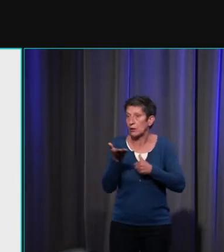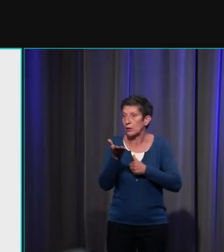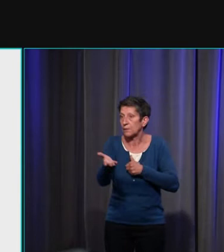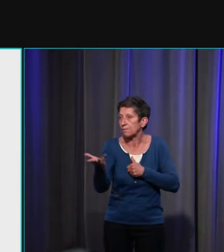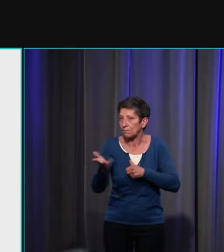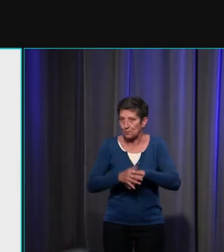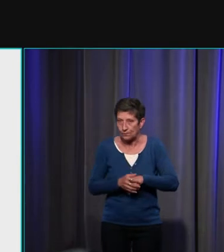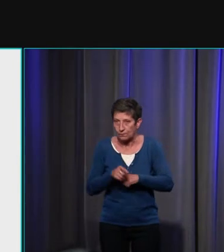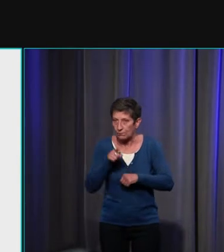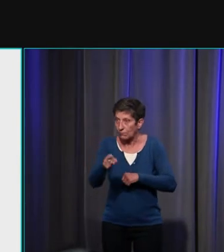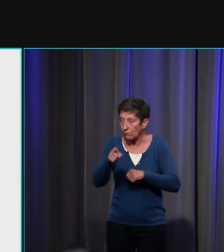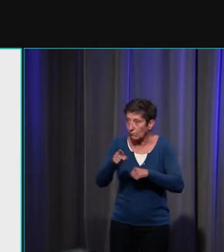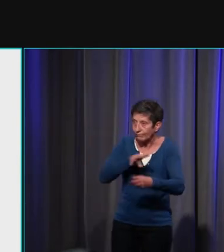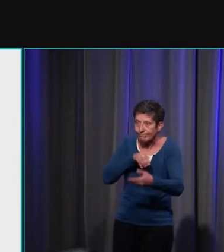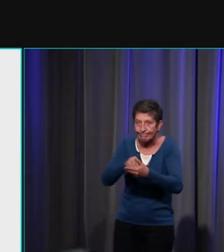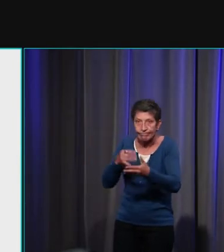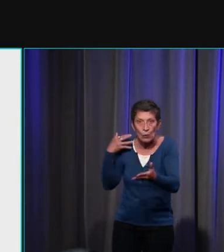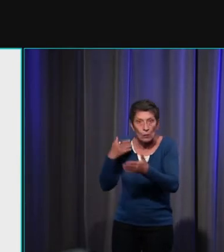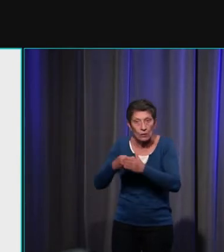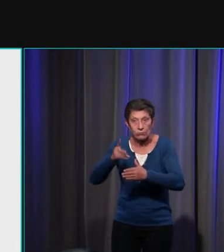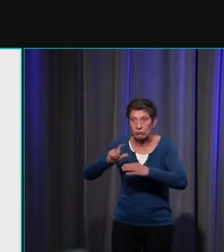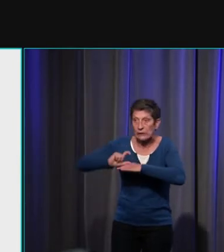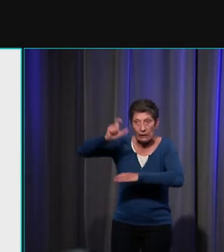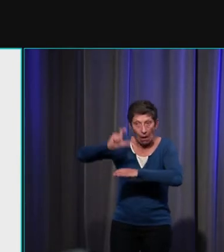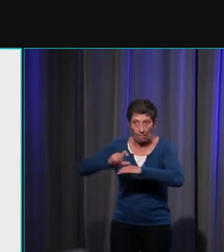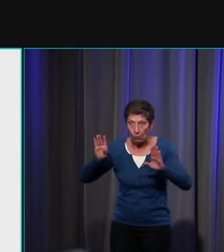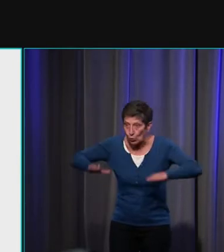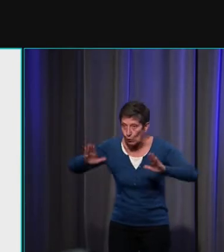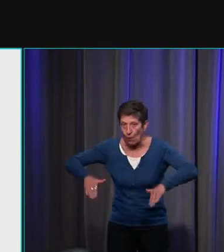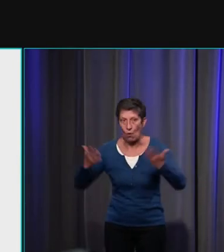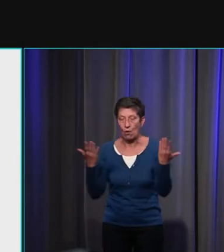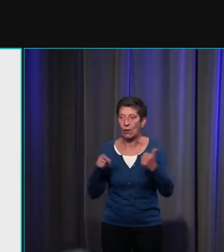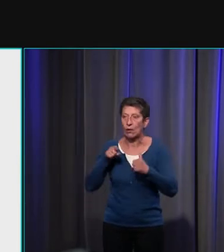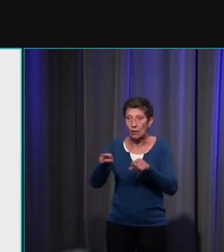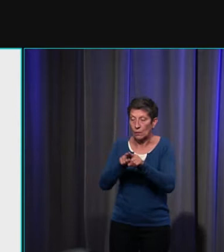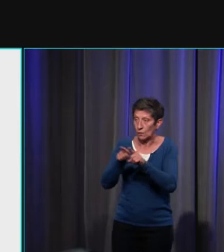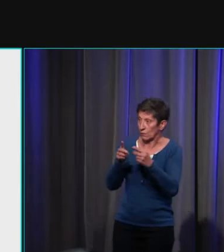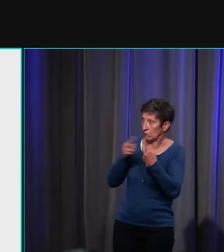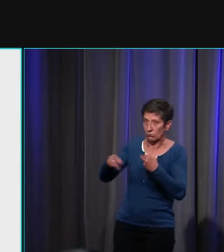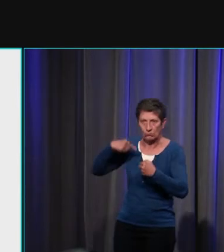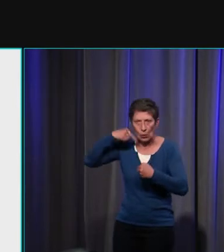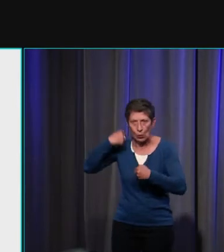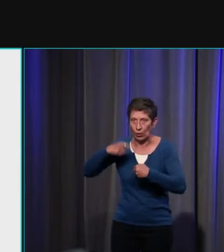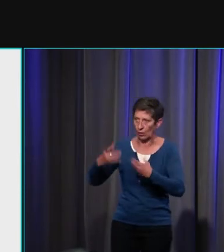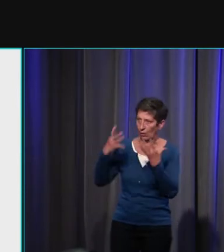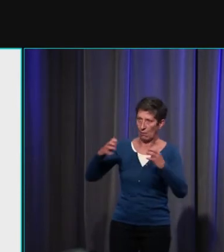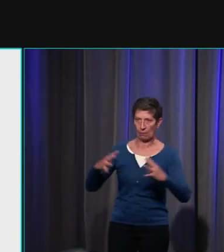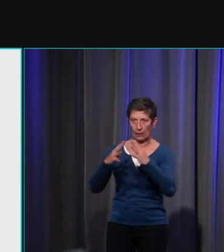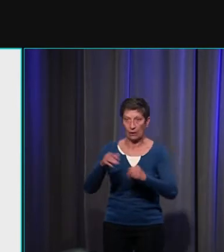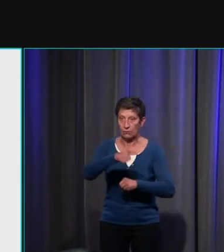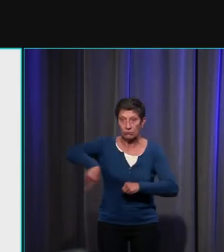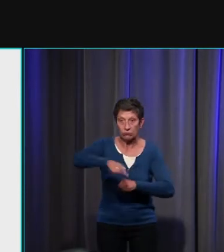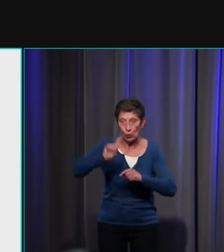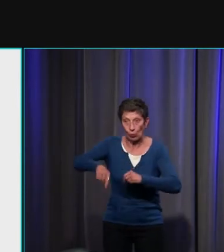un contexte qui est islamique qui est musulman à des turcs conquérant et donc il faut qu'ils se battent et